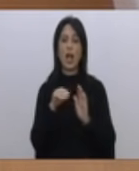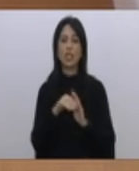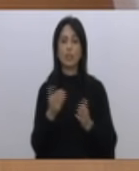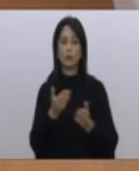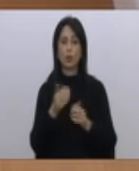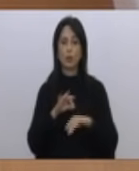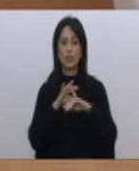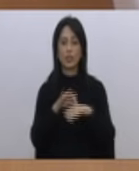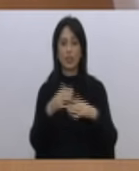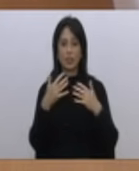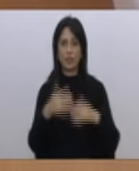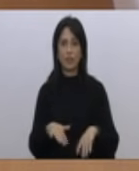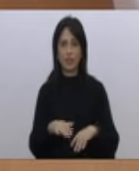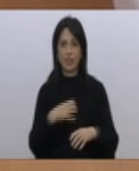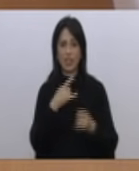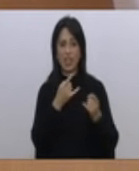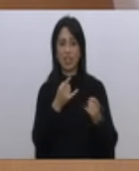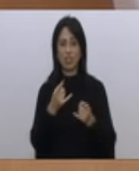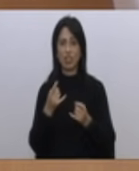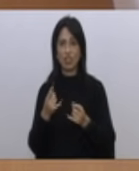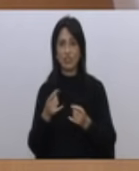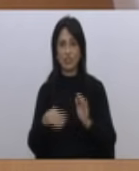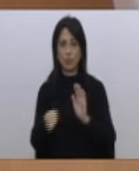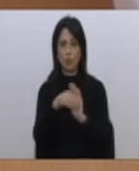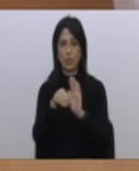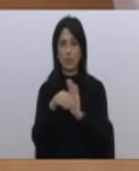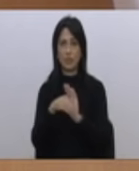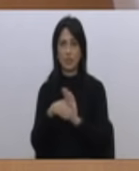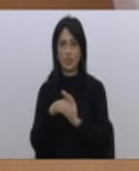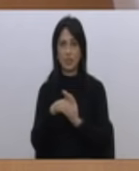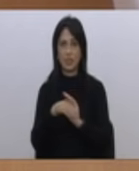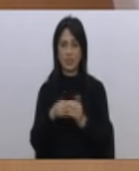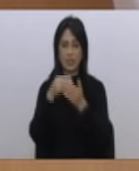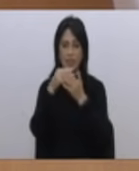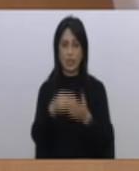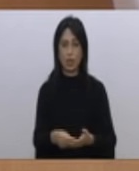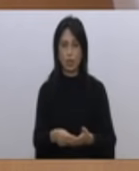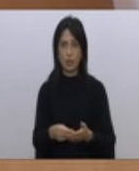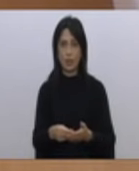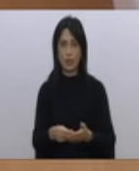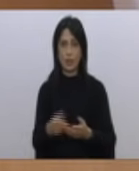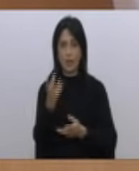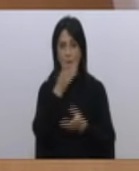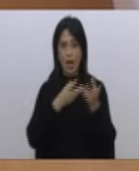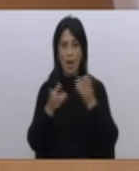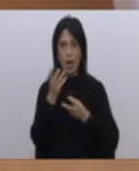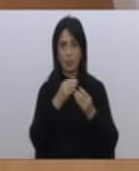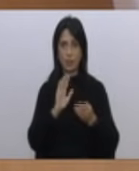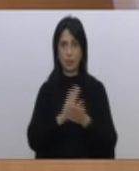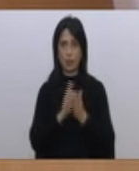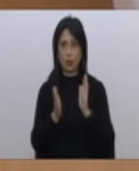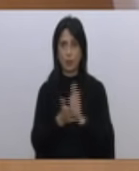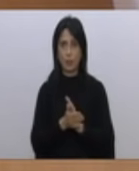რომელიც ჩატარდა დაშინების, მოსყიდვის, ზეწოლის, გაყალბების